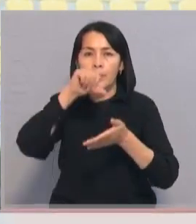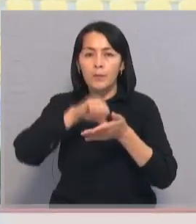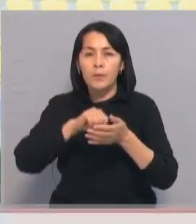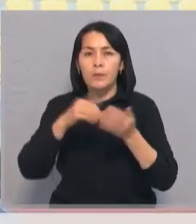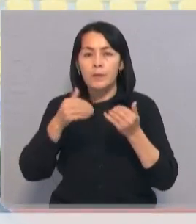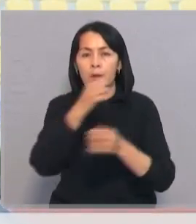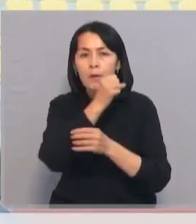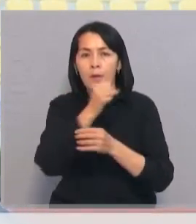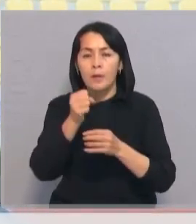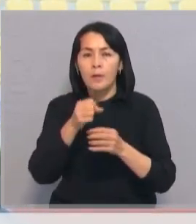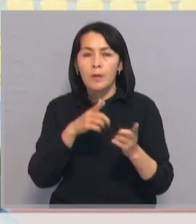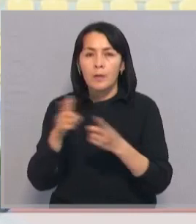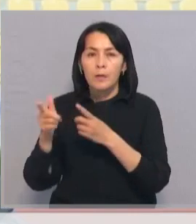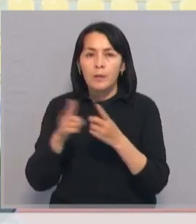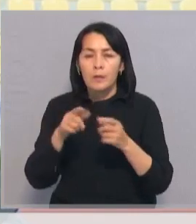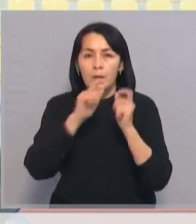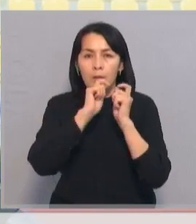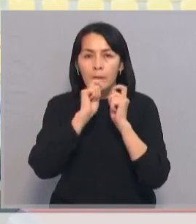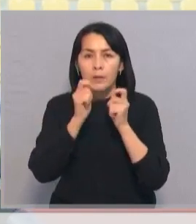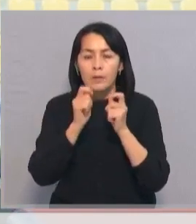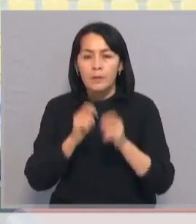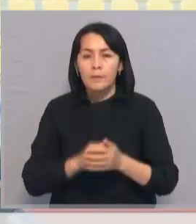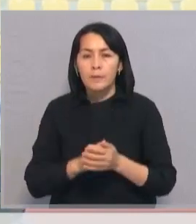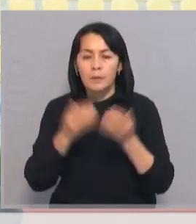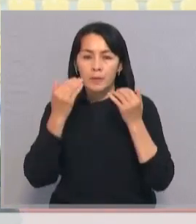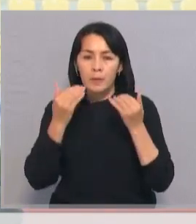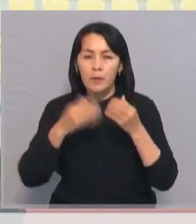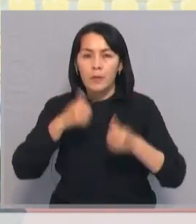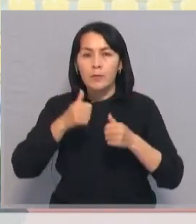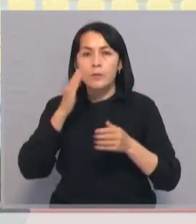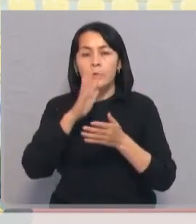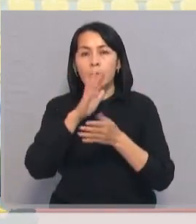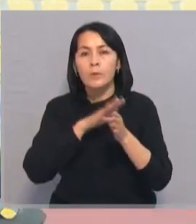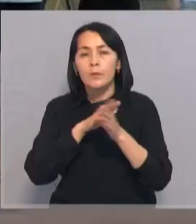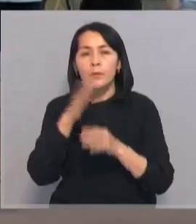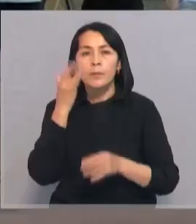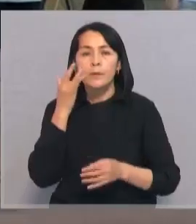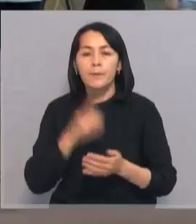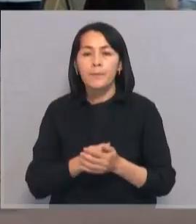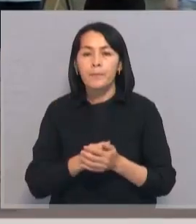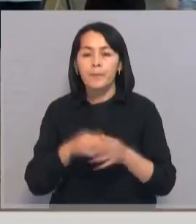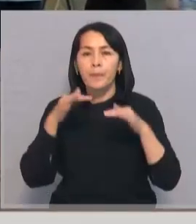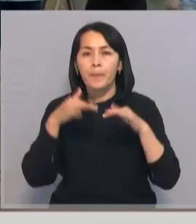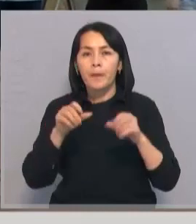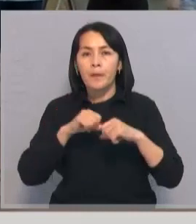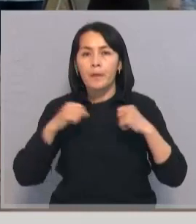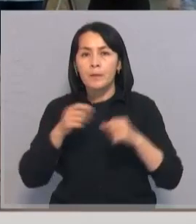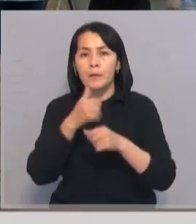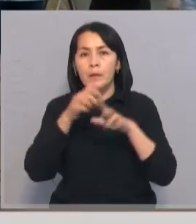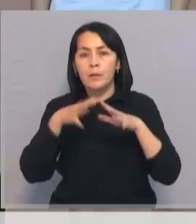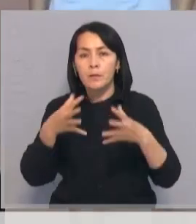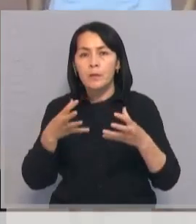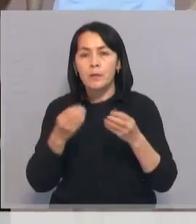Для победителей мы приготовили призы и подарки. Такие марафоны будет проводить регулярно. Решением жюри гран-при получила